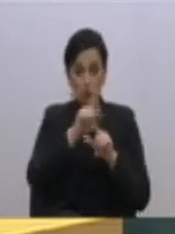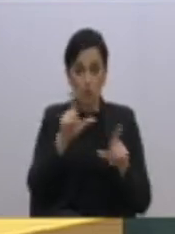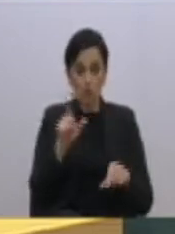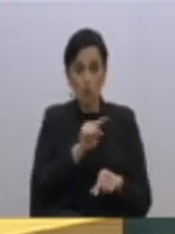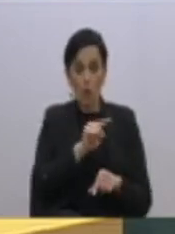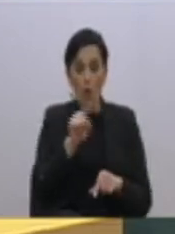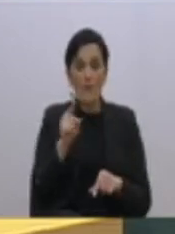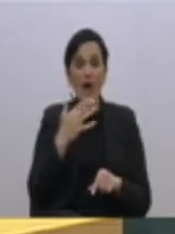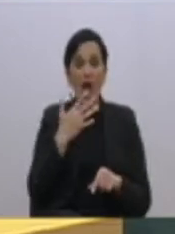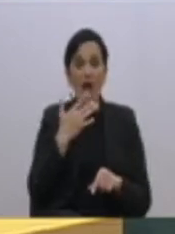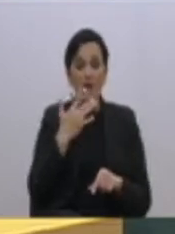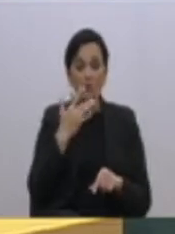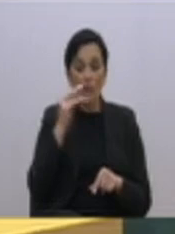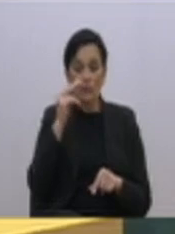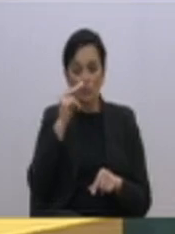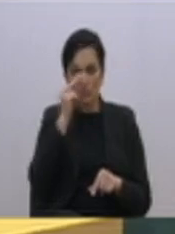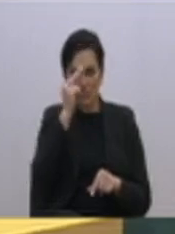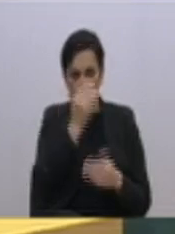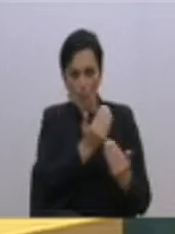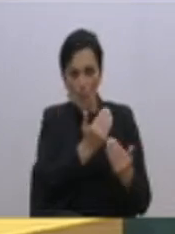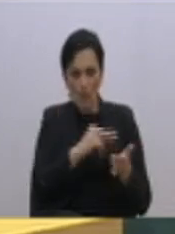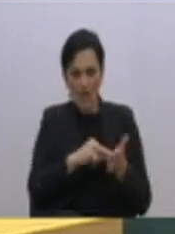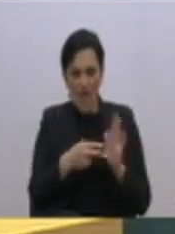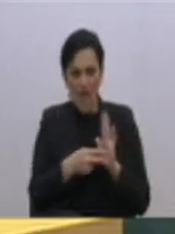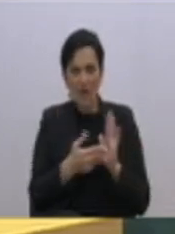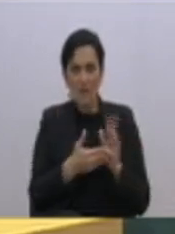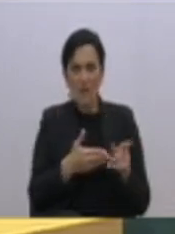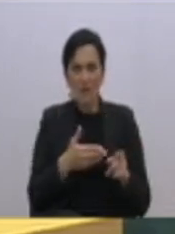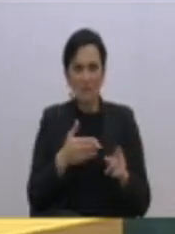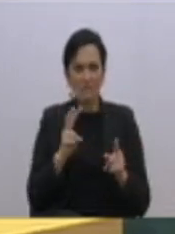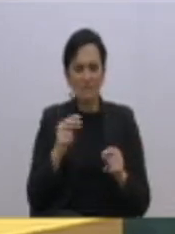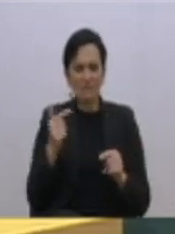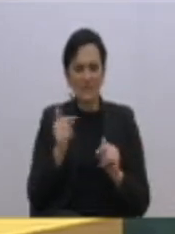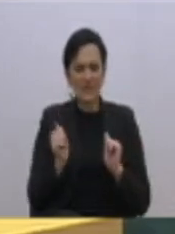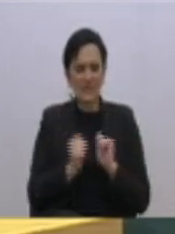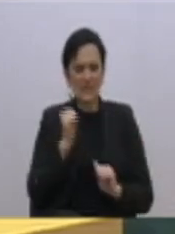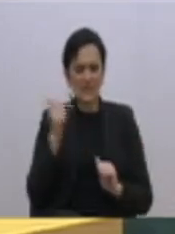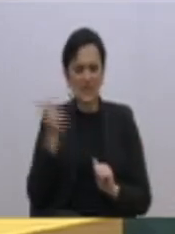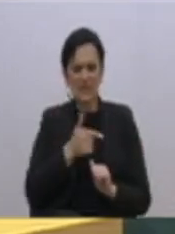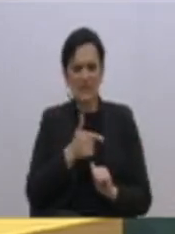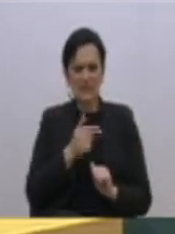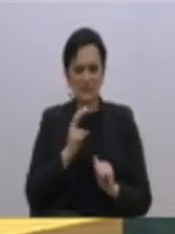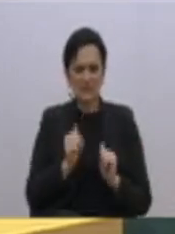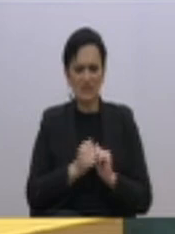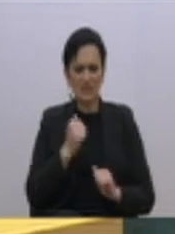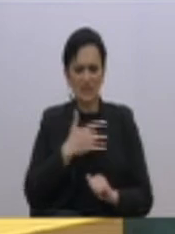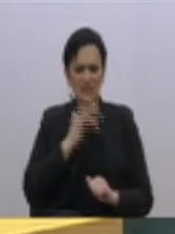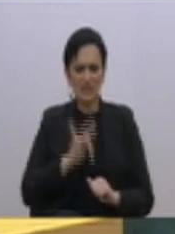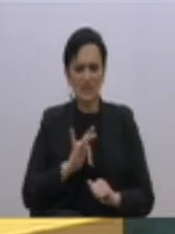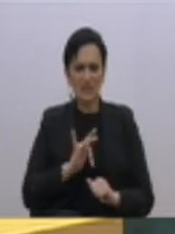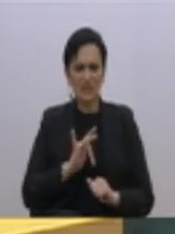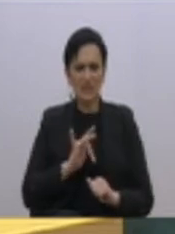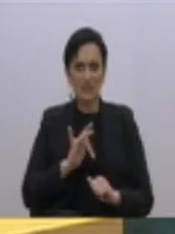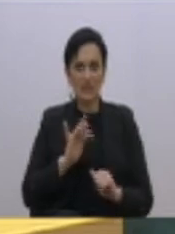თქვენი ეს ეროვნული სასწავლო გეგმა, რომელიც არის ხისტი წესრიგი, სადაც ბავშვი 40